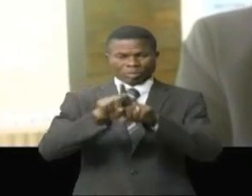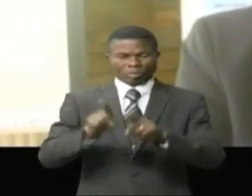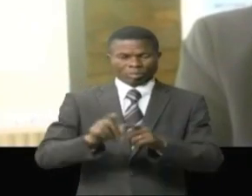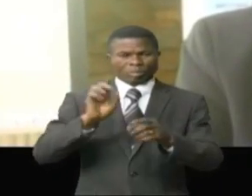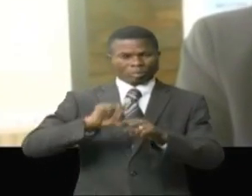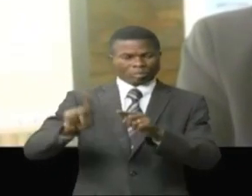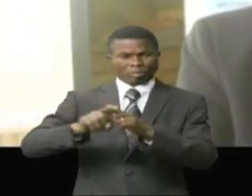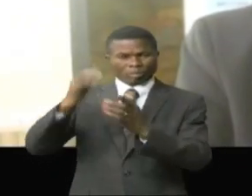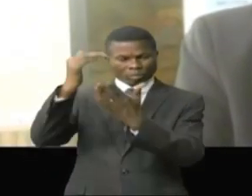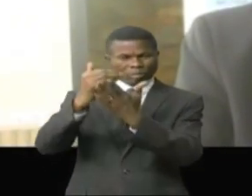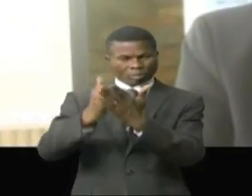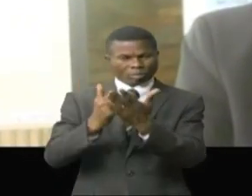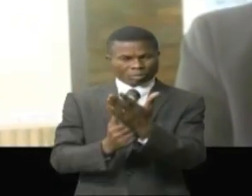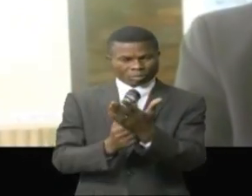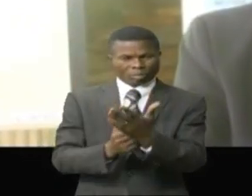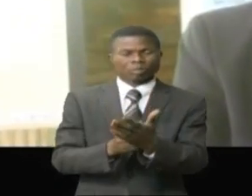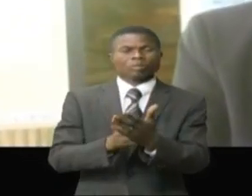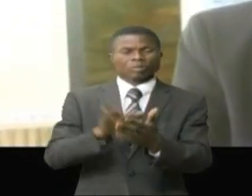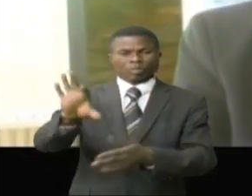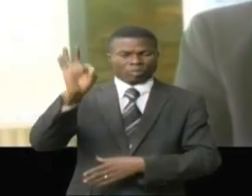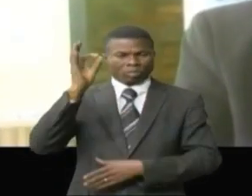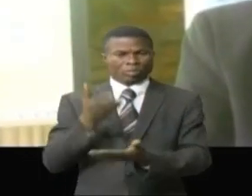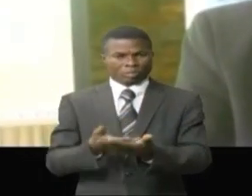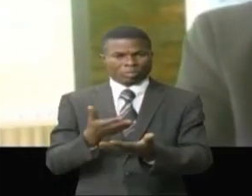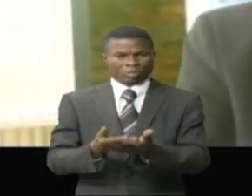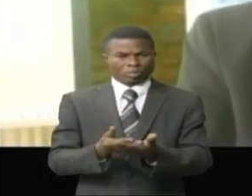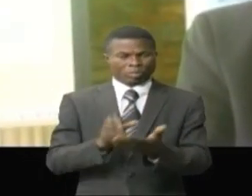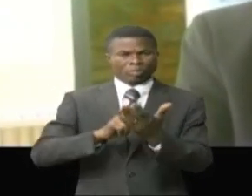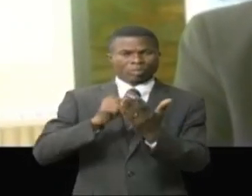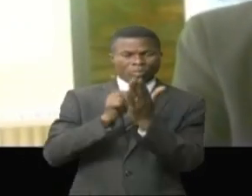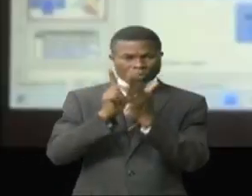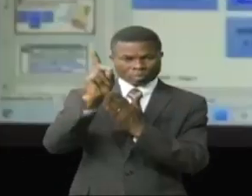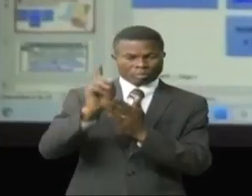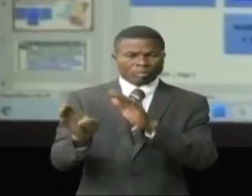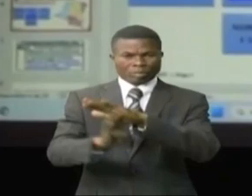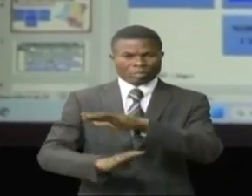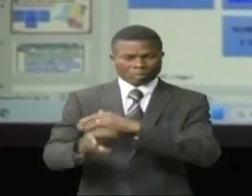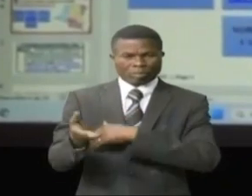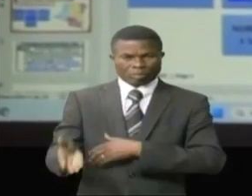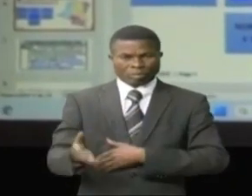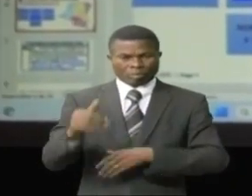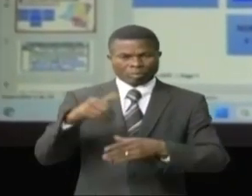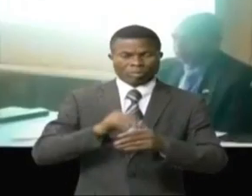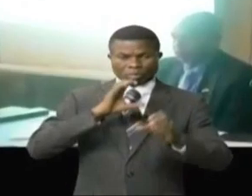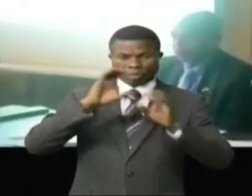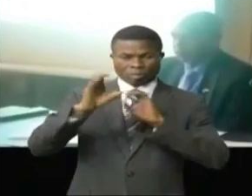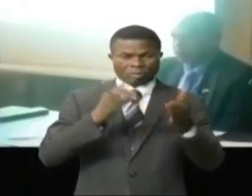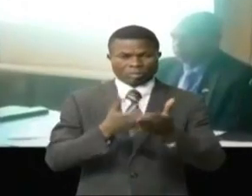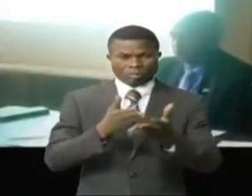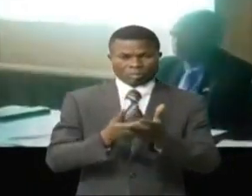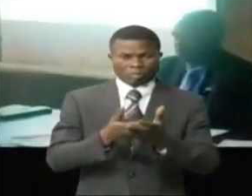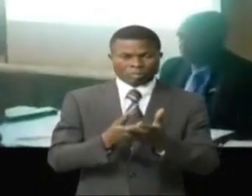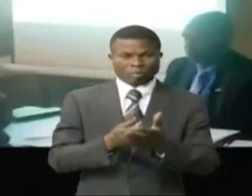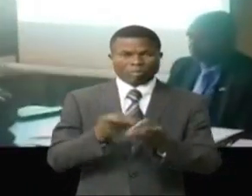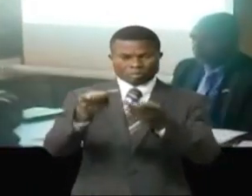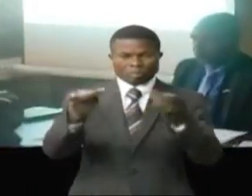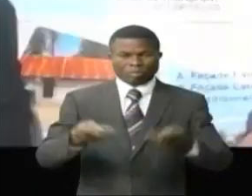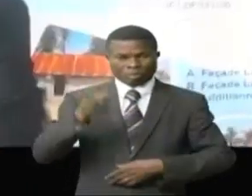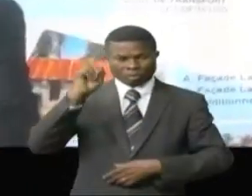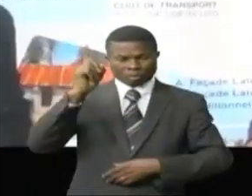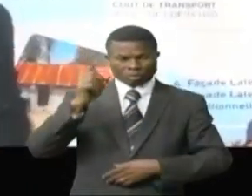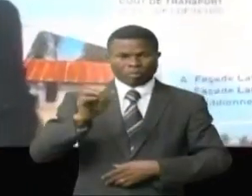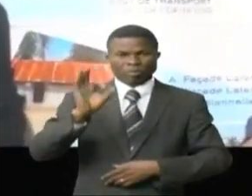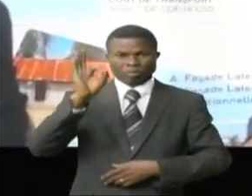Ndjende, Ndolera et Makanda sont concernés par ce développement à la base. Dans sa communication, le point focal de